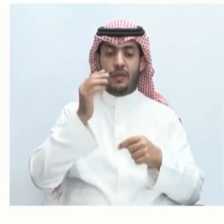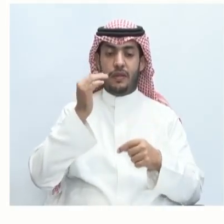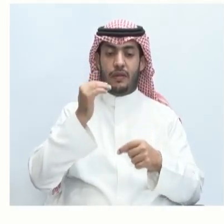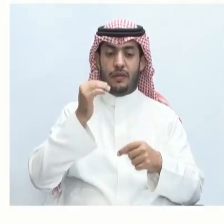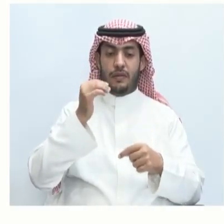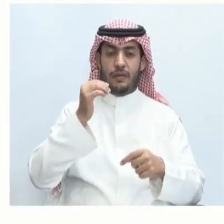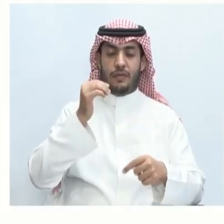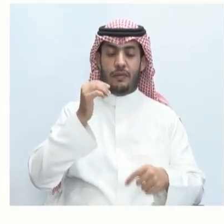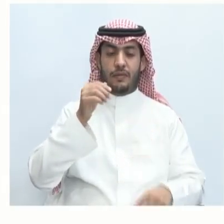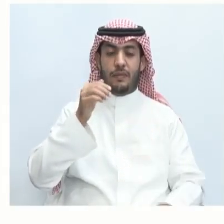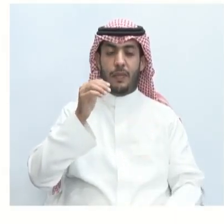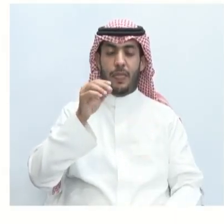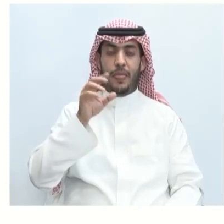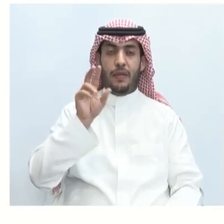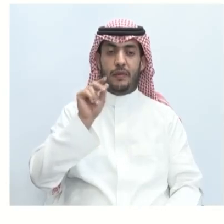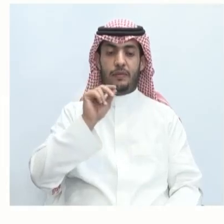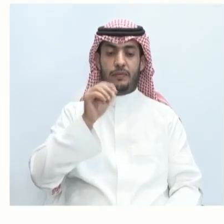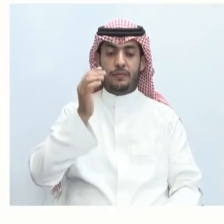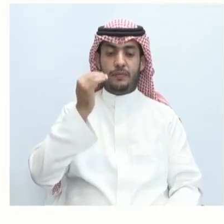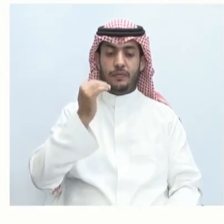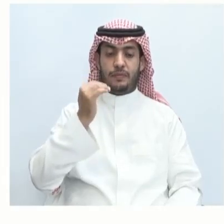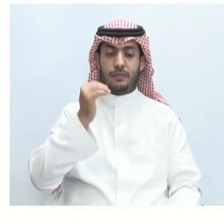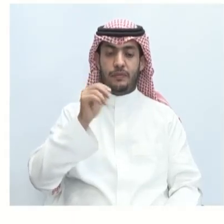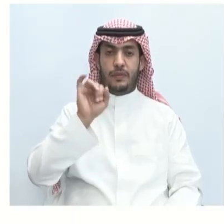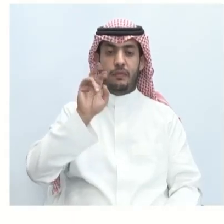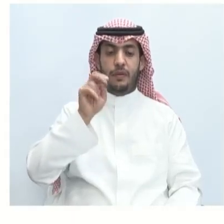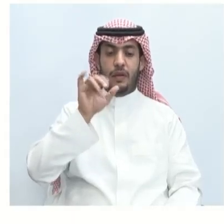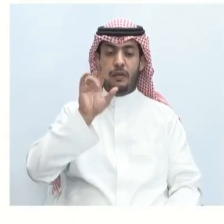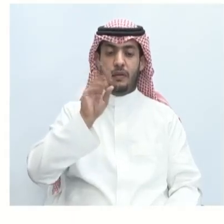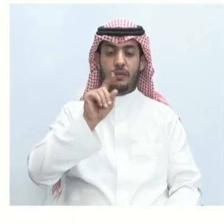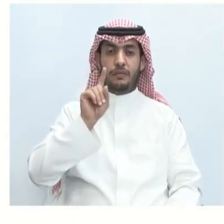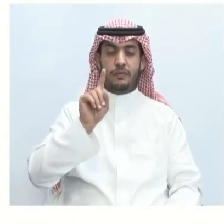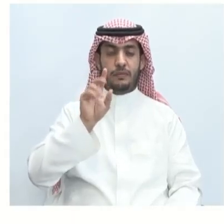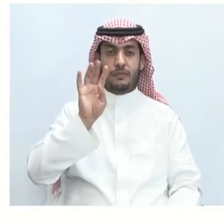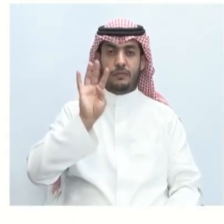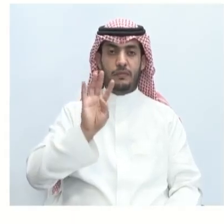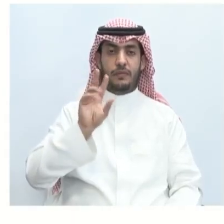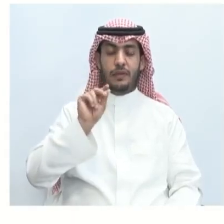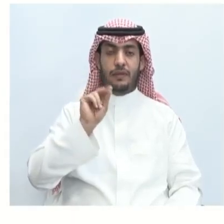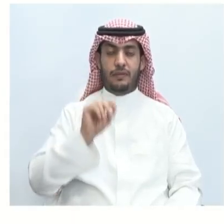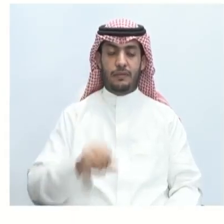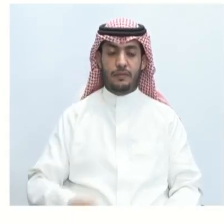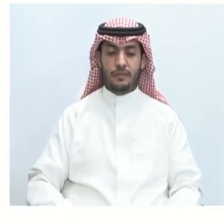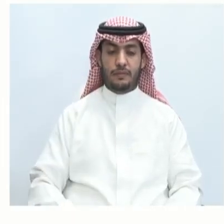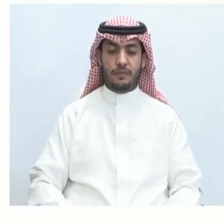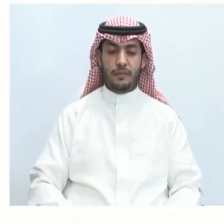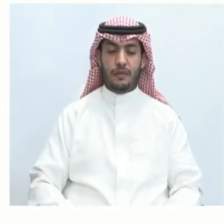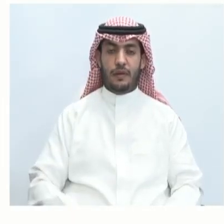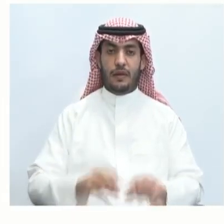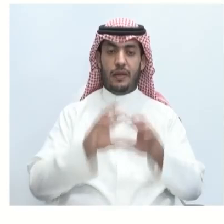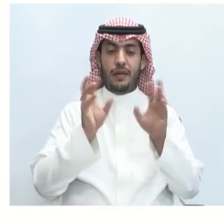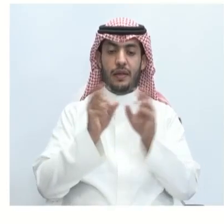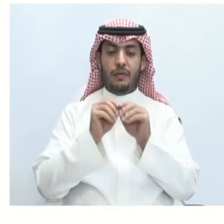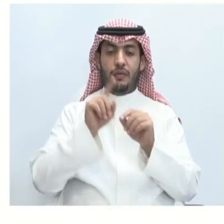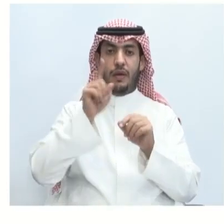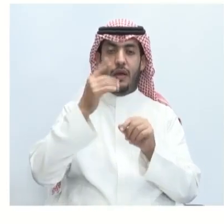ونرى ان ثلاثه مطروحا منها اثنان تساوي واحد والمقام اربعه لم نغيره صح ولا لا يا ابطال اذا الناتج هو